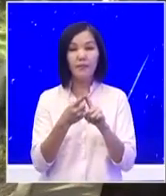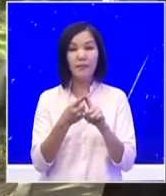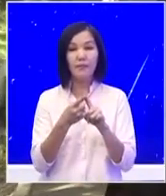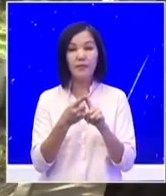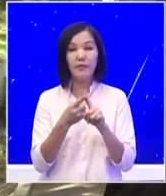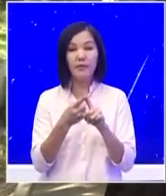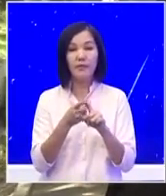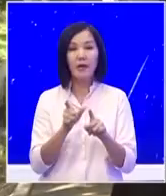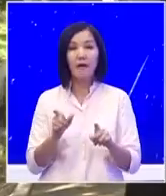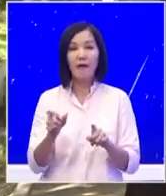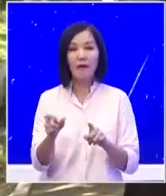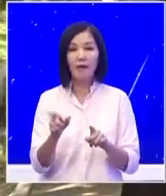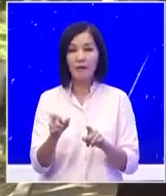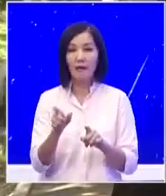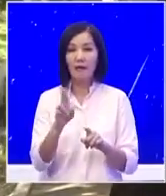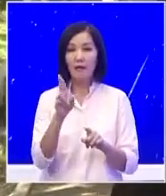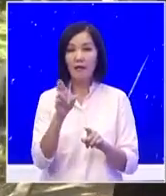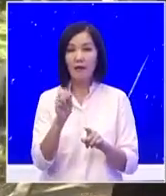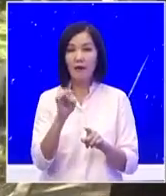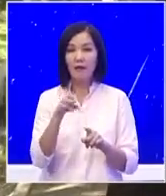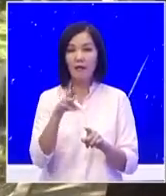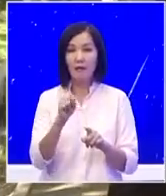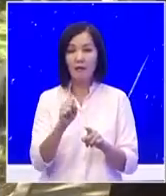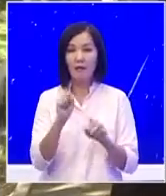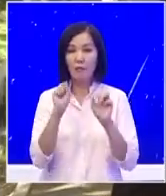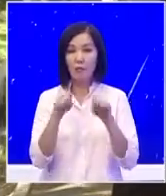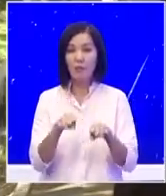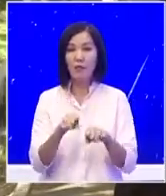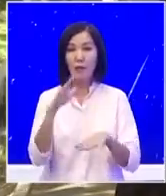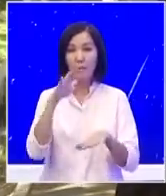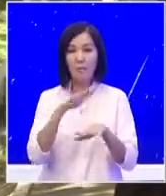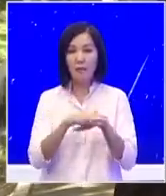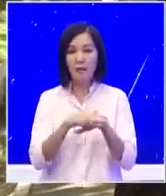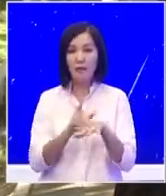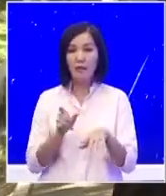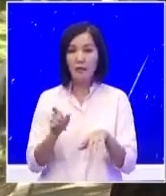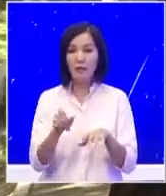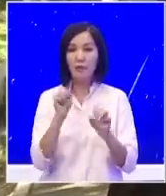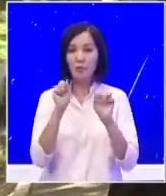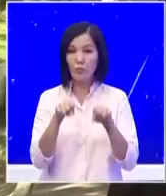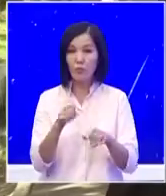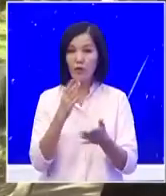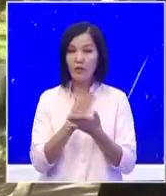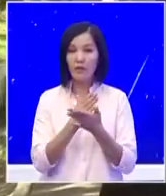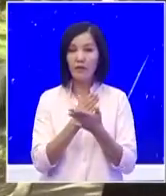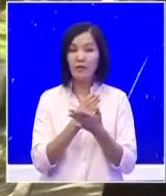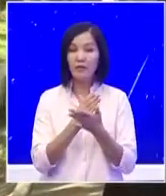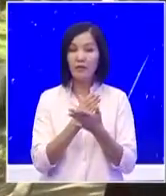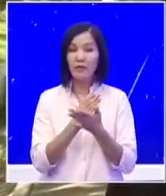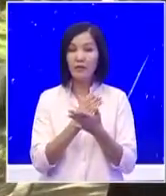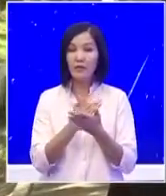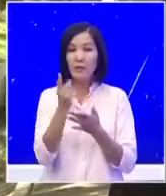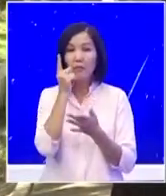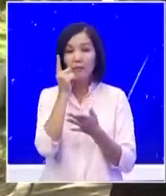индивидуальная карта оплата болады, содан кейін любой банк карталарын арқасына төлеуге болады, содан кейін жаңағы